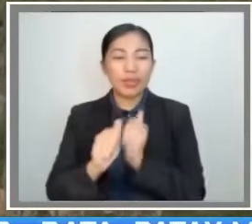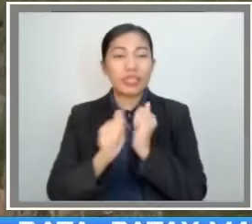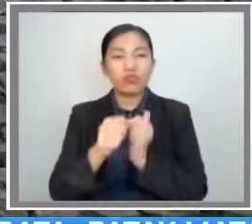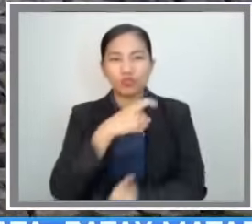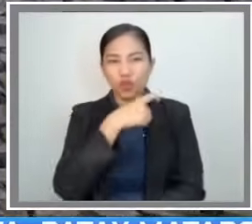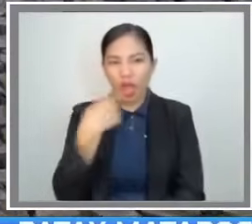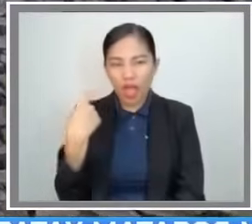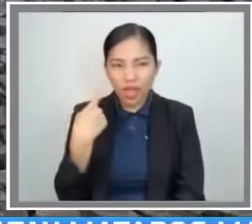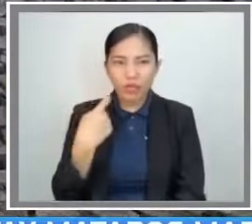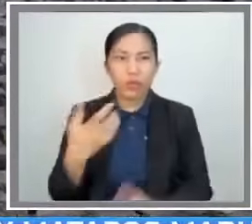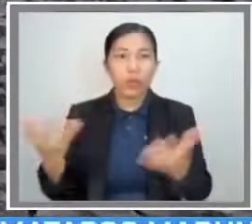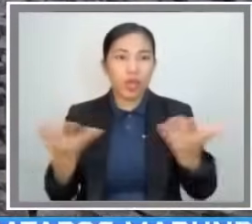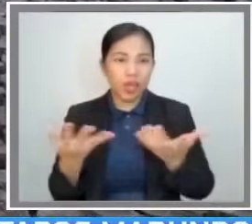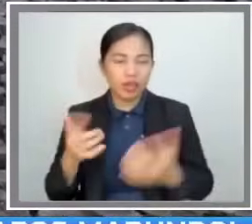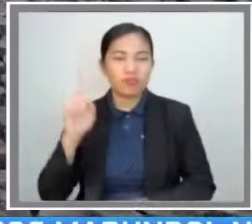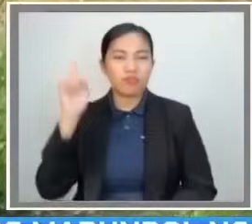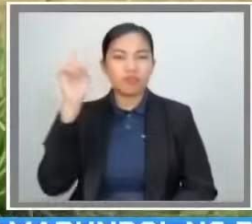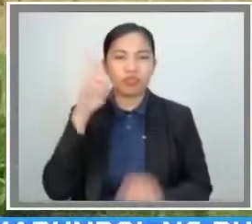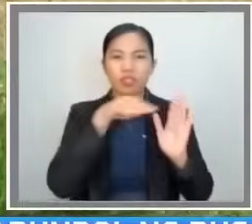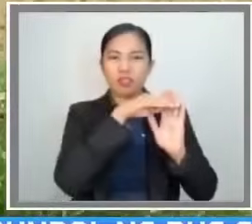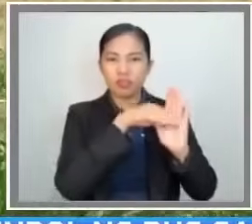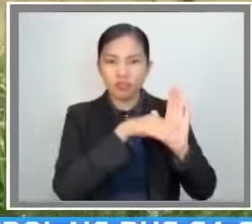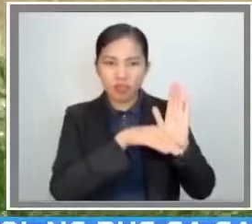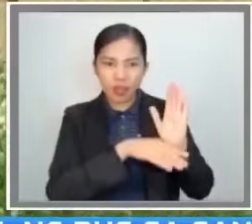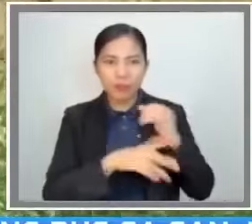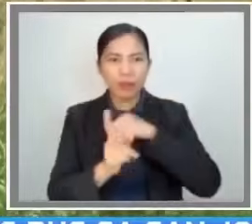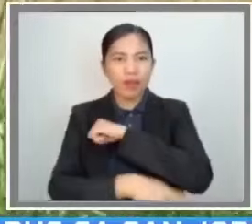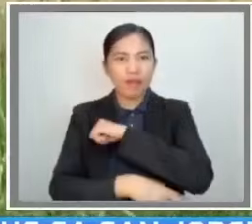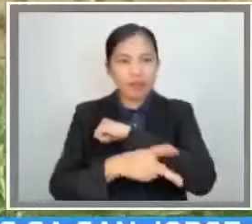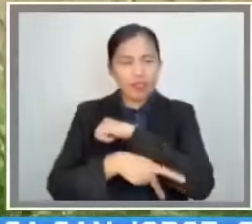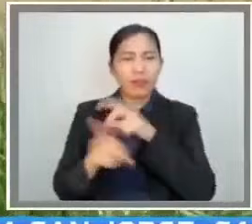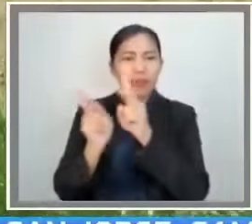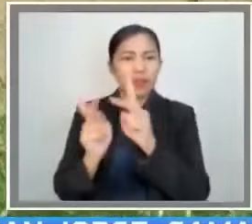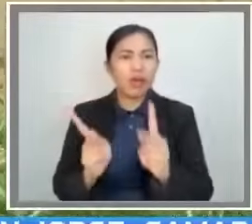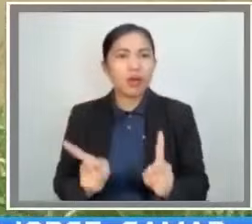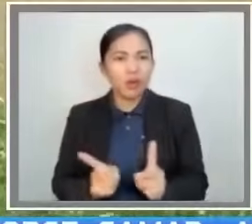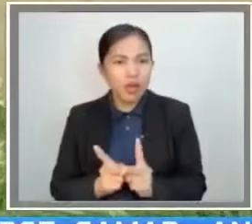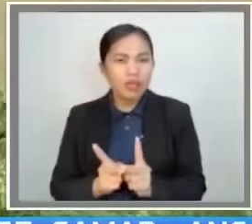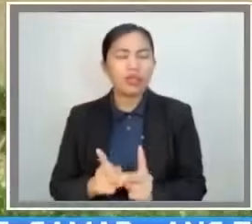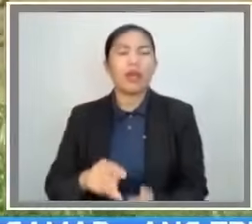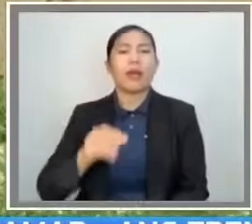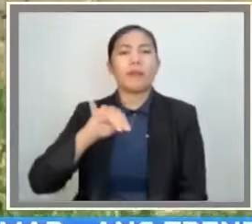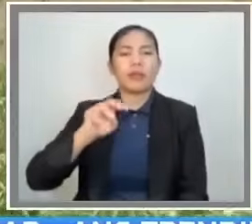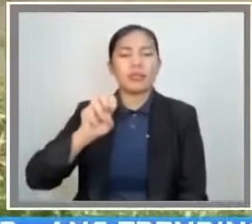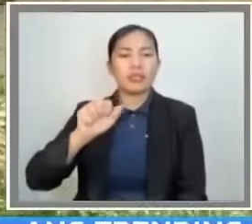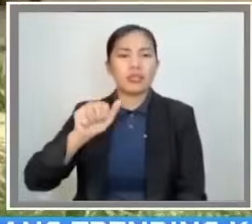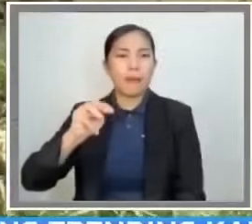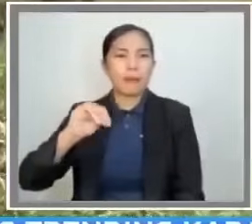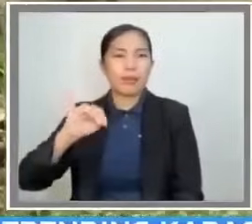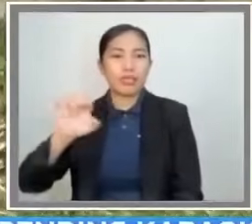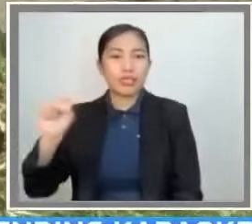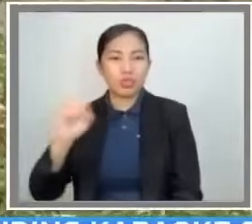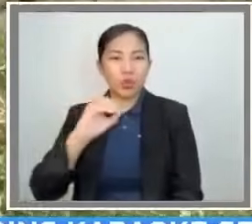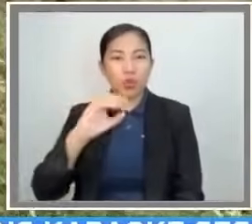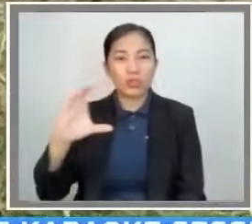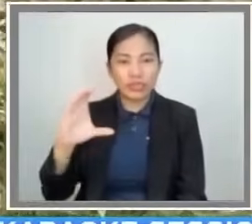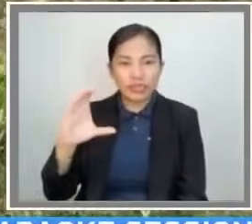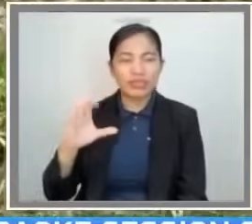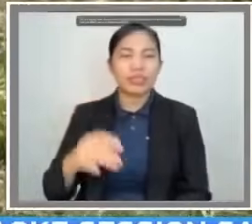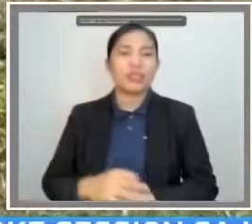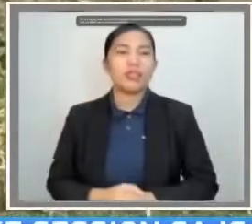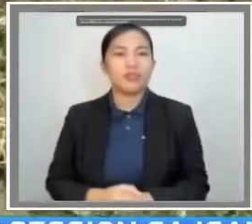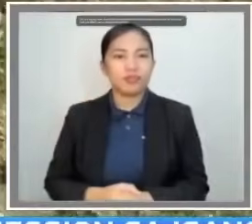Palawan, Misamis Occidental, Tawi-Tawi at mga lalawigan sa Northern at Central Luzon. Dry spell naman kapag